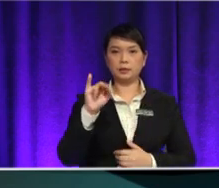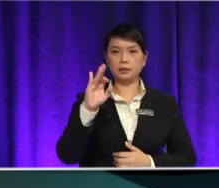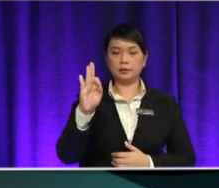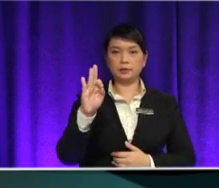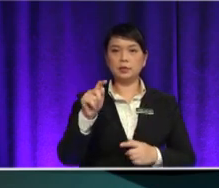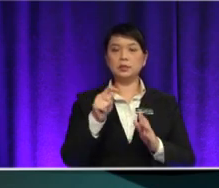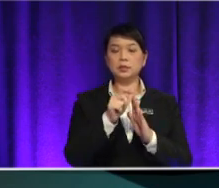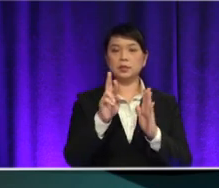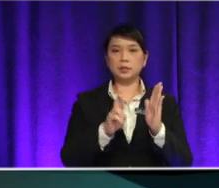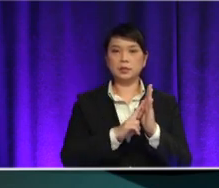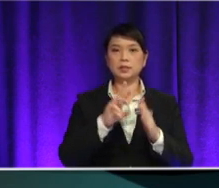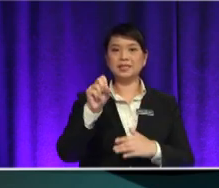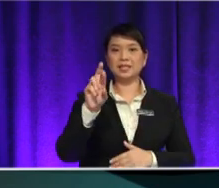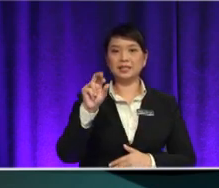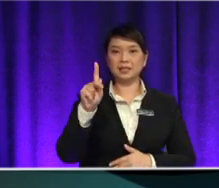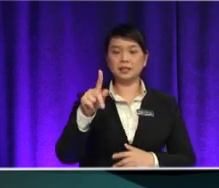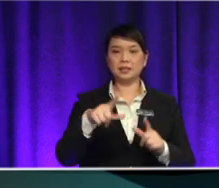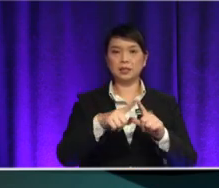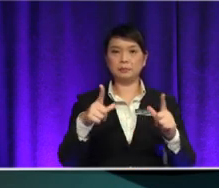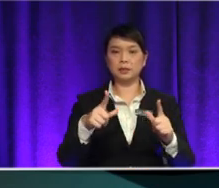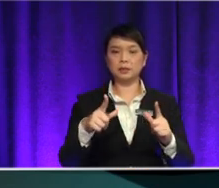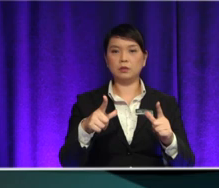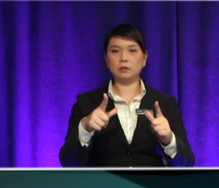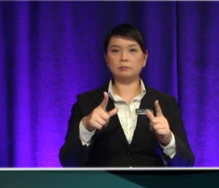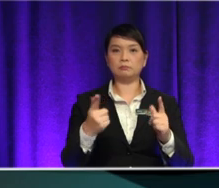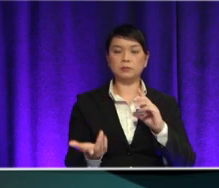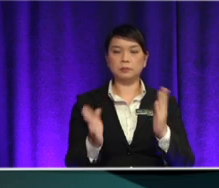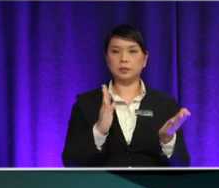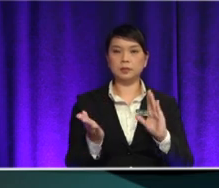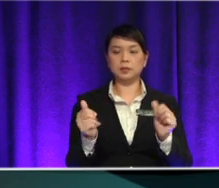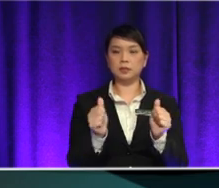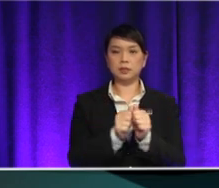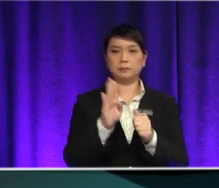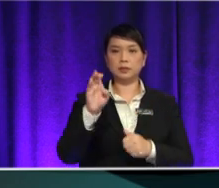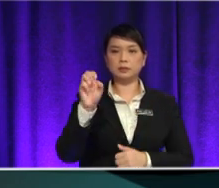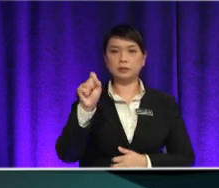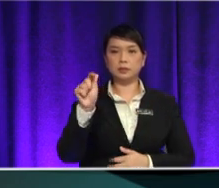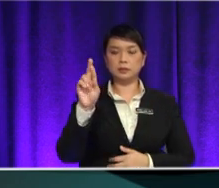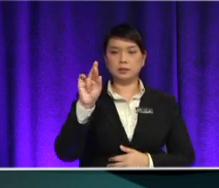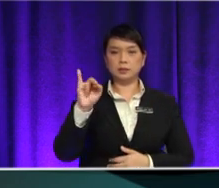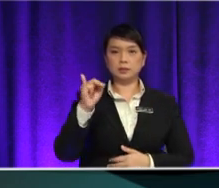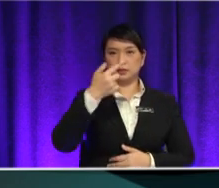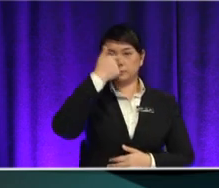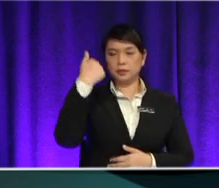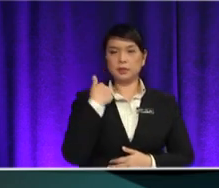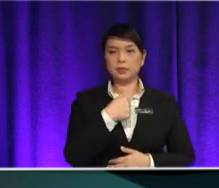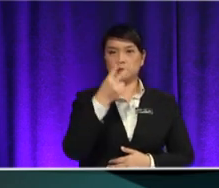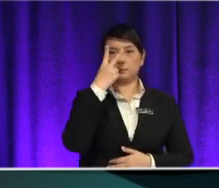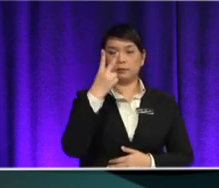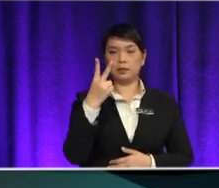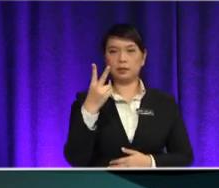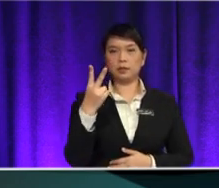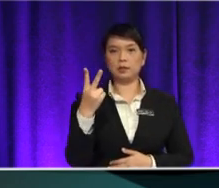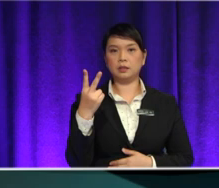terserak dengan lebih luas berbanding kumpulan Bestari. Kenapa terserak lebih luas? Sebab kita nampak dia dampak banyak